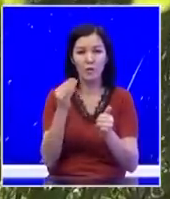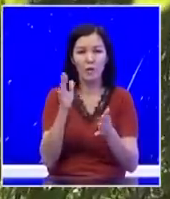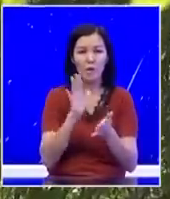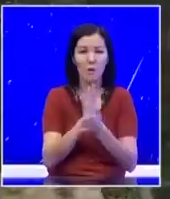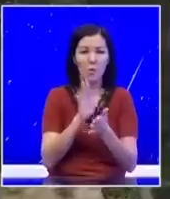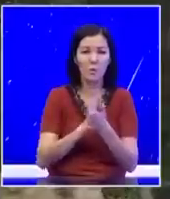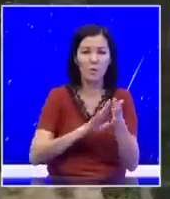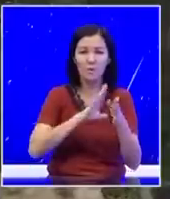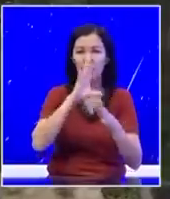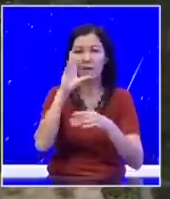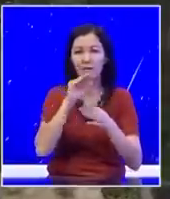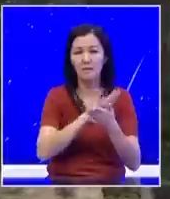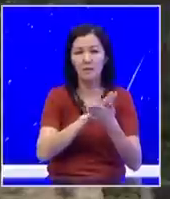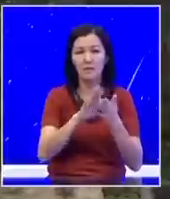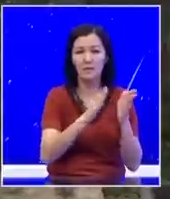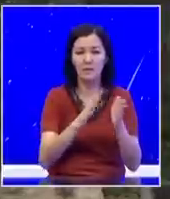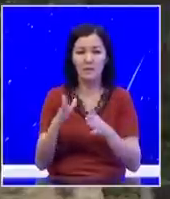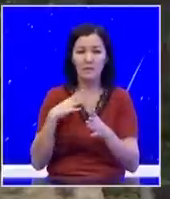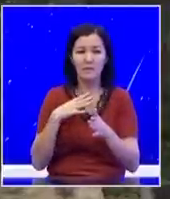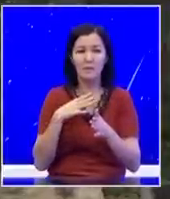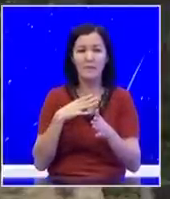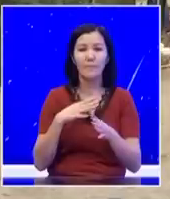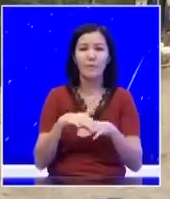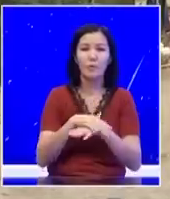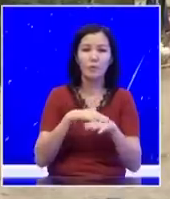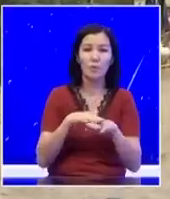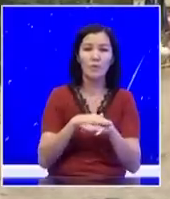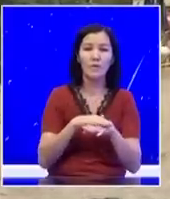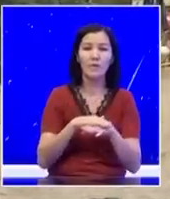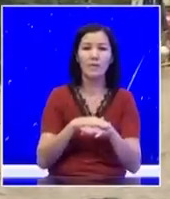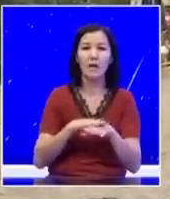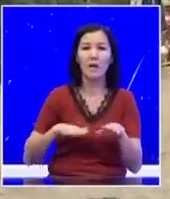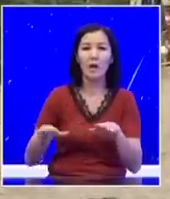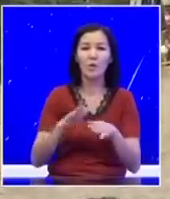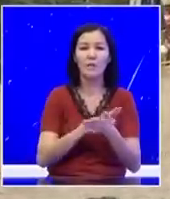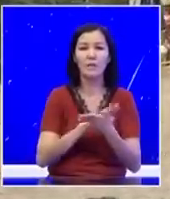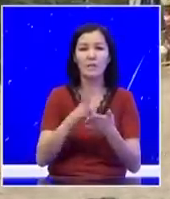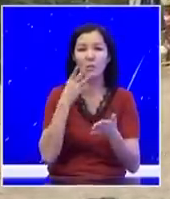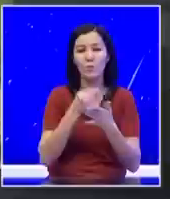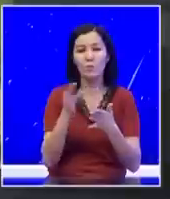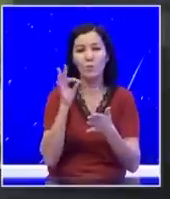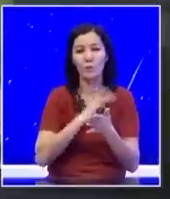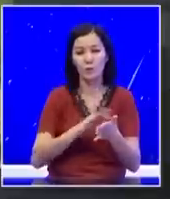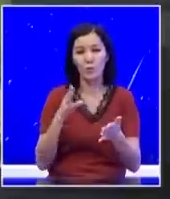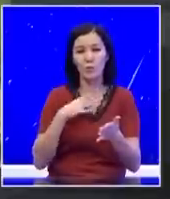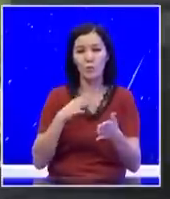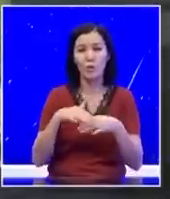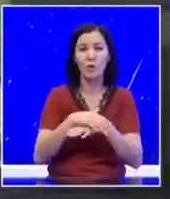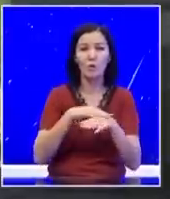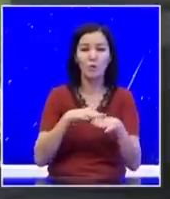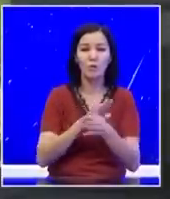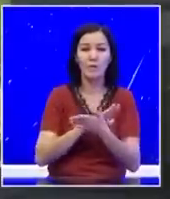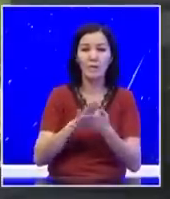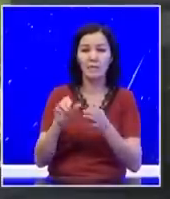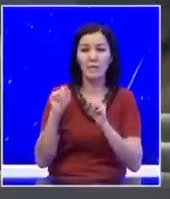аула таң атысымен тазаланып тұрады дей жауаптылар. Тұрғындары да аула тазалығын сақтауға өз үлестерін қосуда. Тұрғындар тазалық